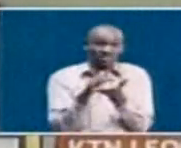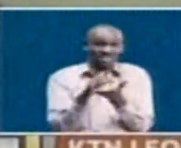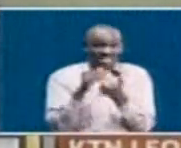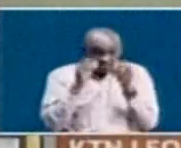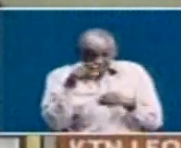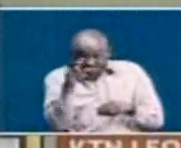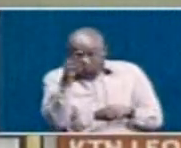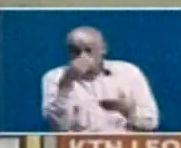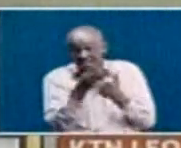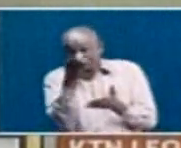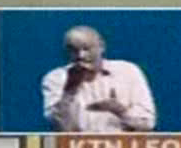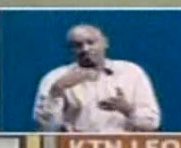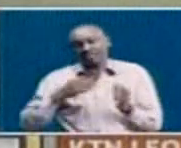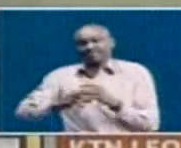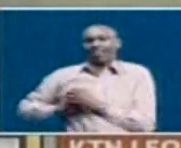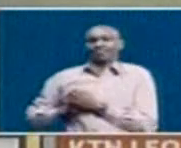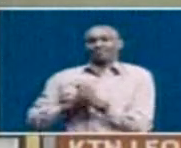watu wako yake yuaibana.